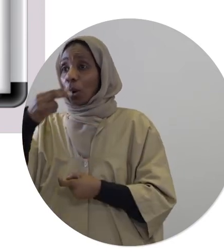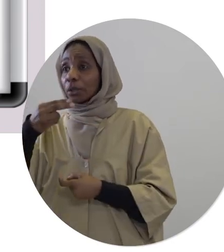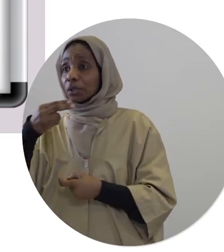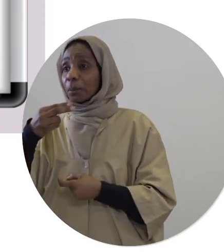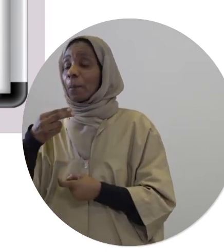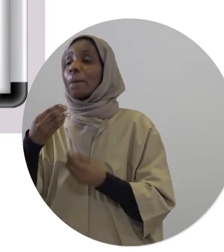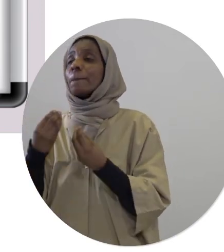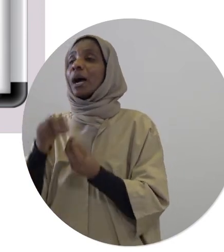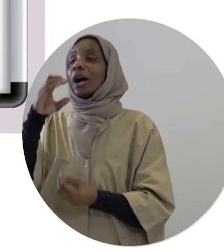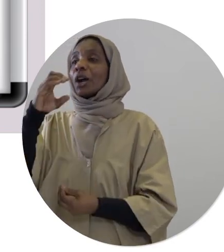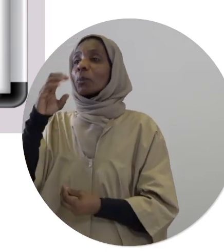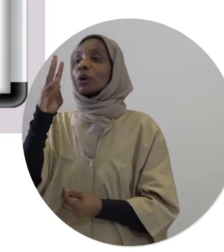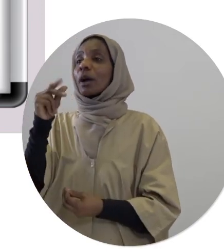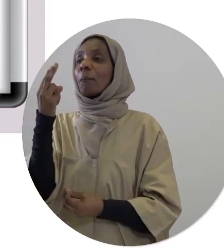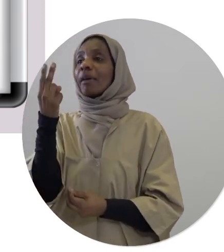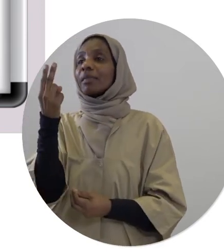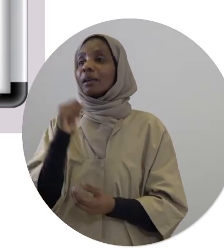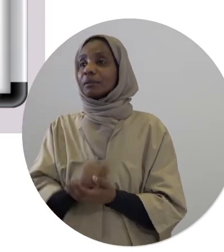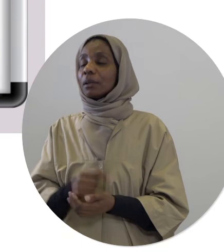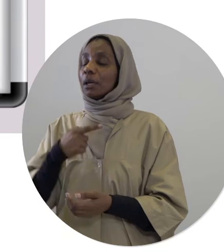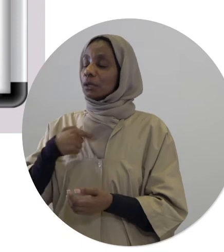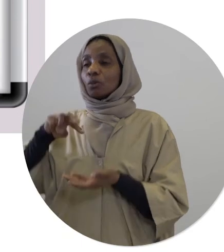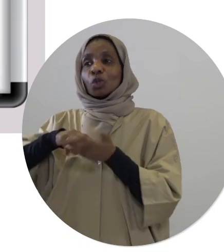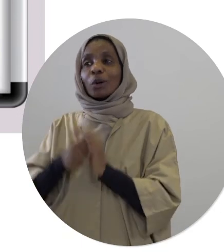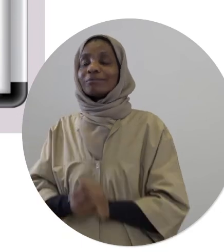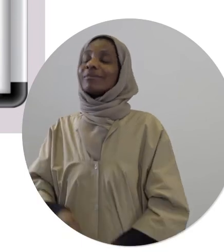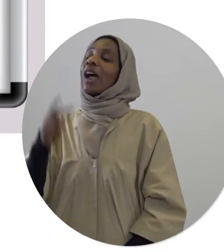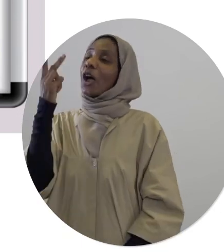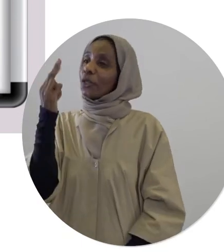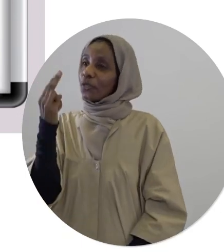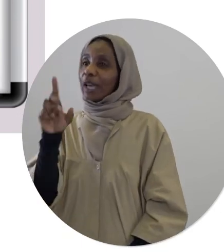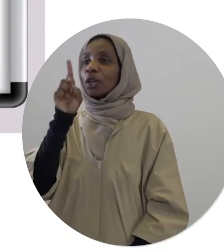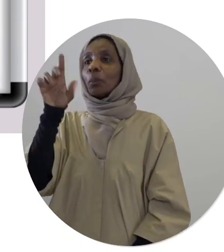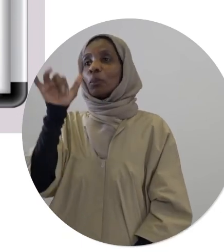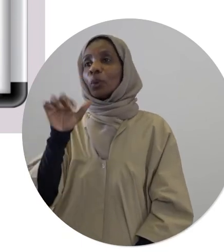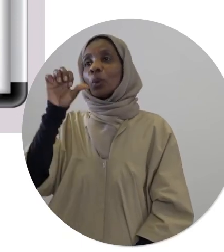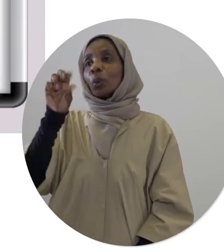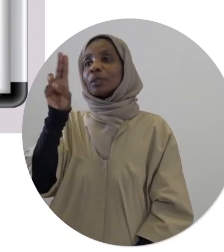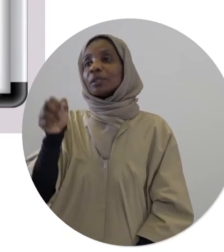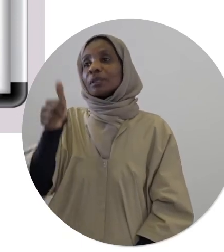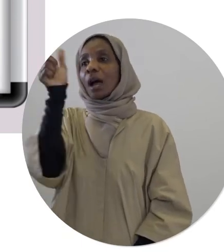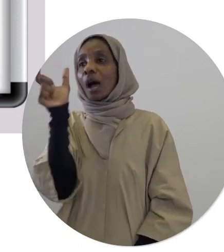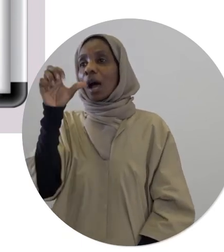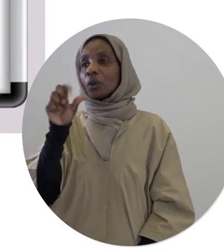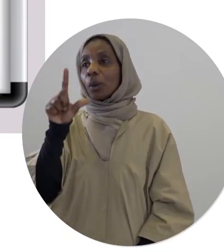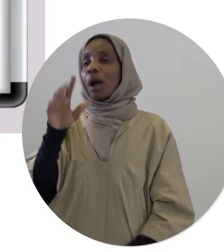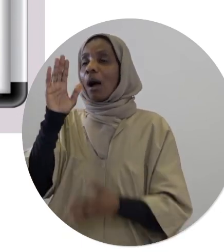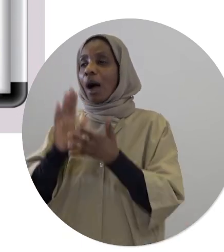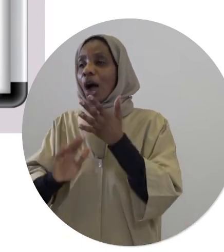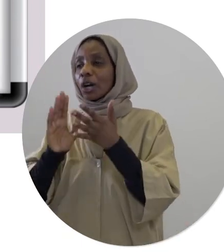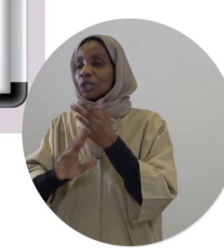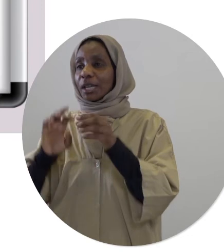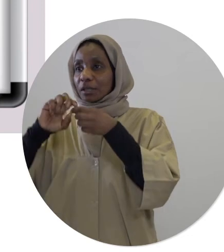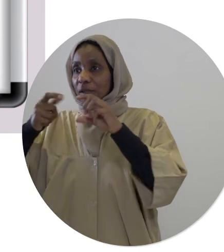الهيدروكسيل يتواجد على الكربونة رقم 2، الاسم 2-بيوتانول. آخر